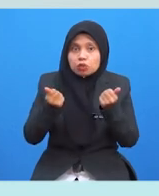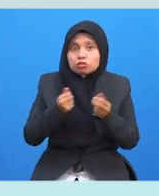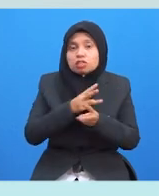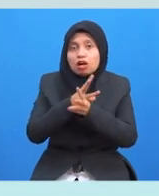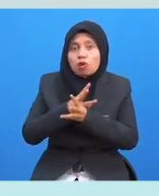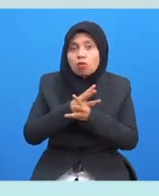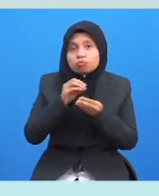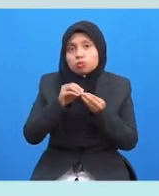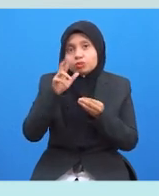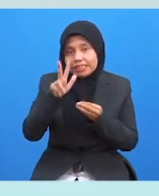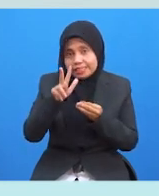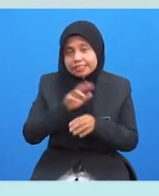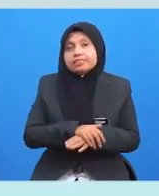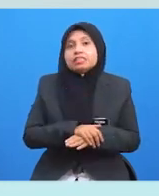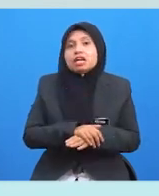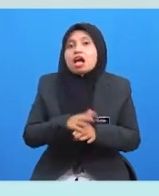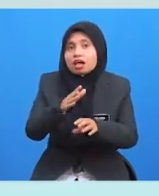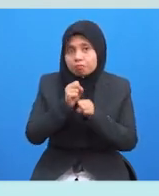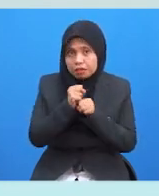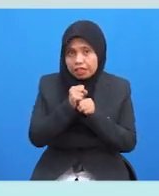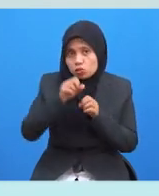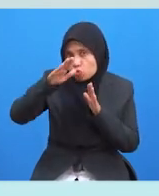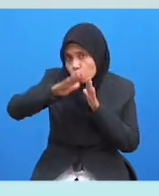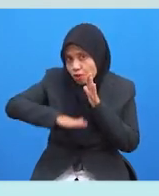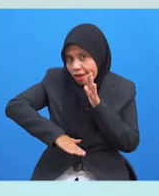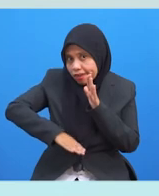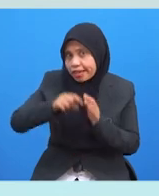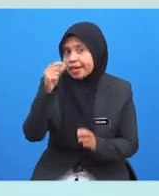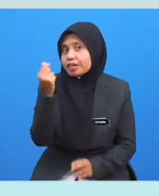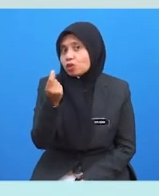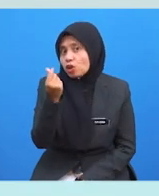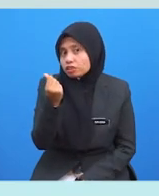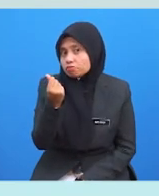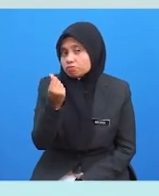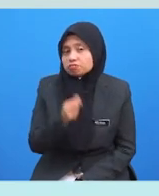yang ketiga ialah dapat mengurangkan kos.